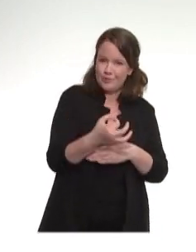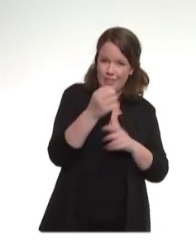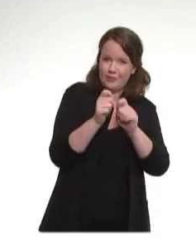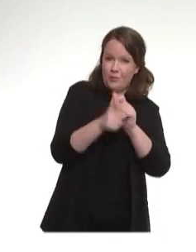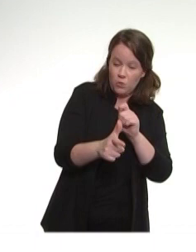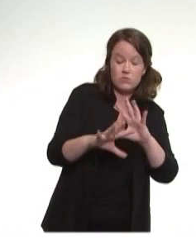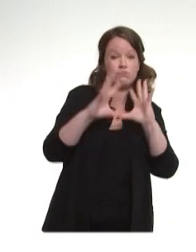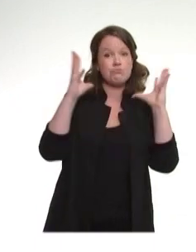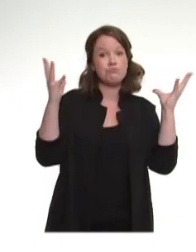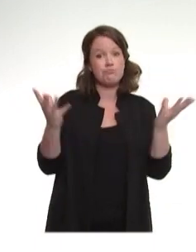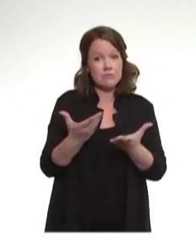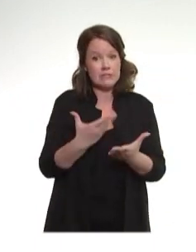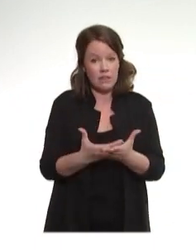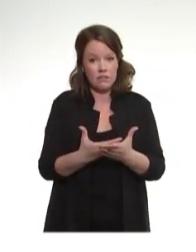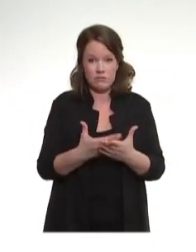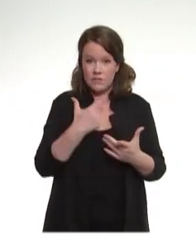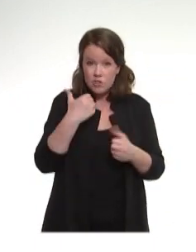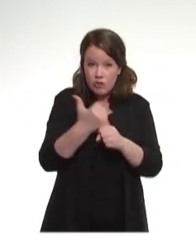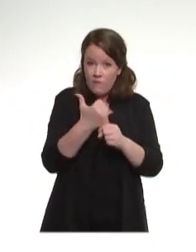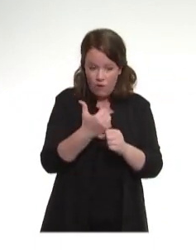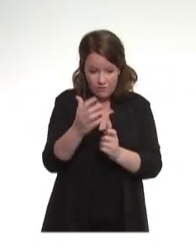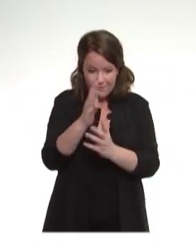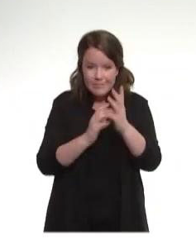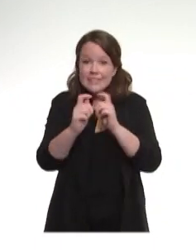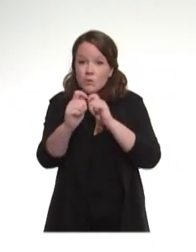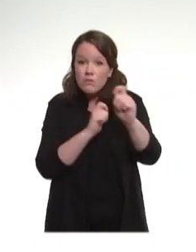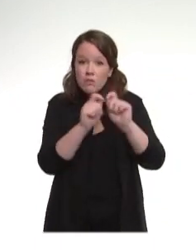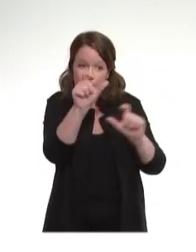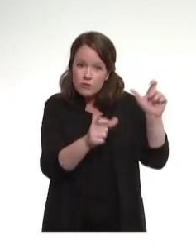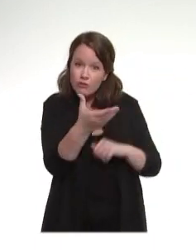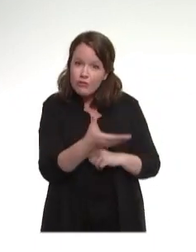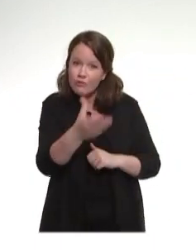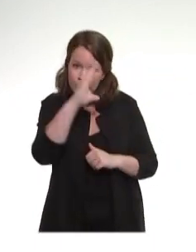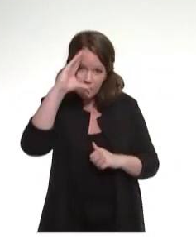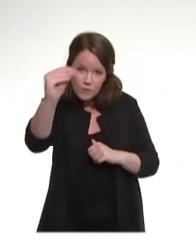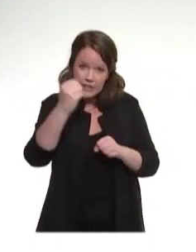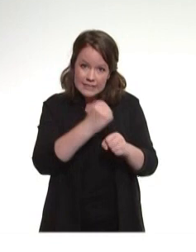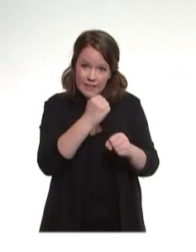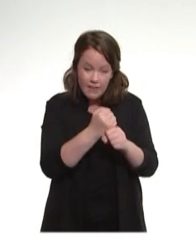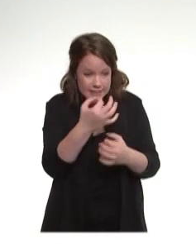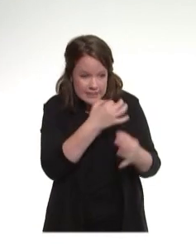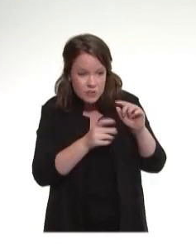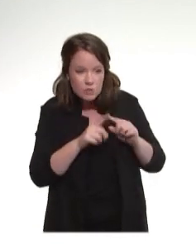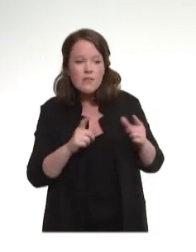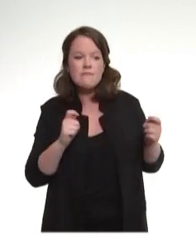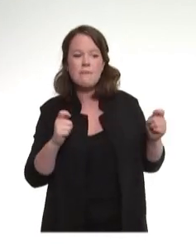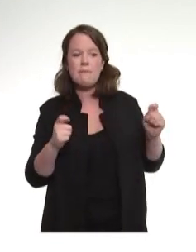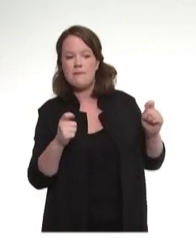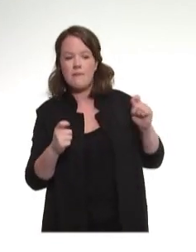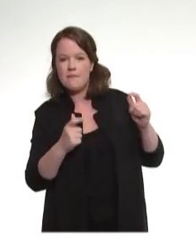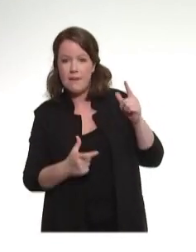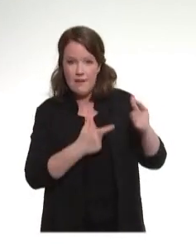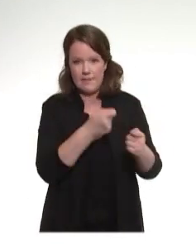dispositifs et de les rendre les plus efficaces et les plus opérationnel possible et j'ai personnellement un souci